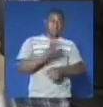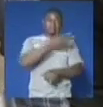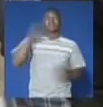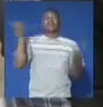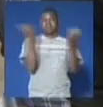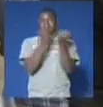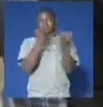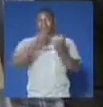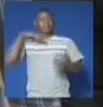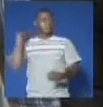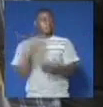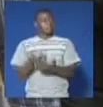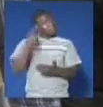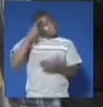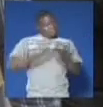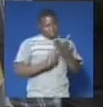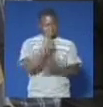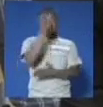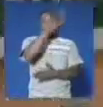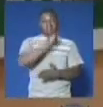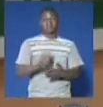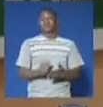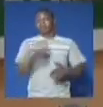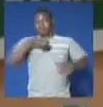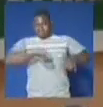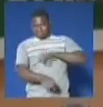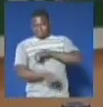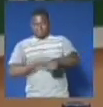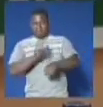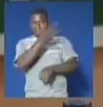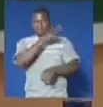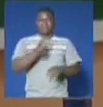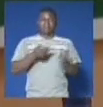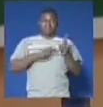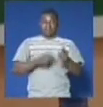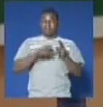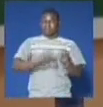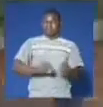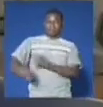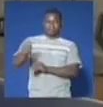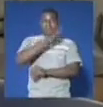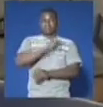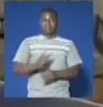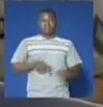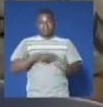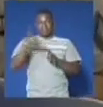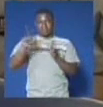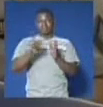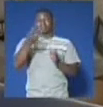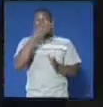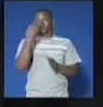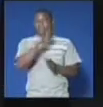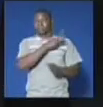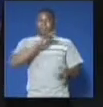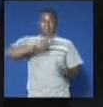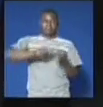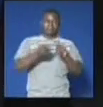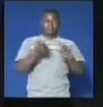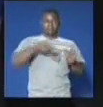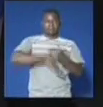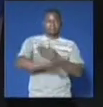l'utilisation illégale des armes. Organisée par Expertise France et ses partenaires, cette rencontre entre dans le cadre de la phase